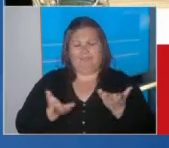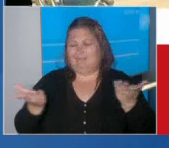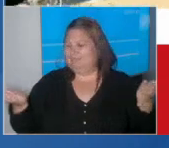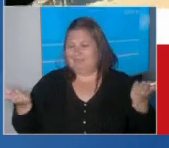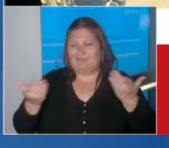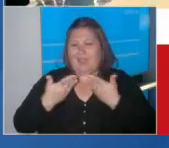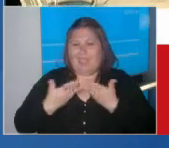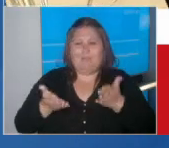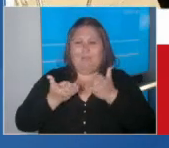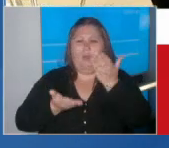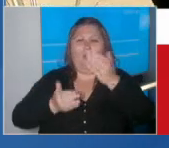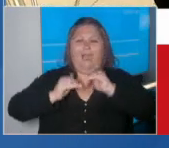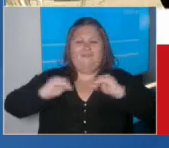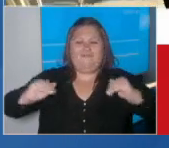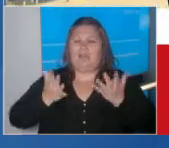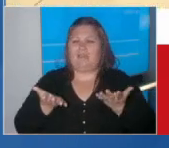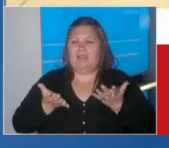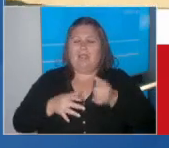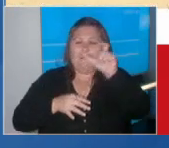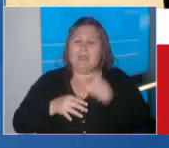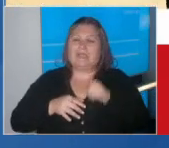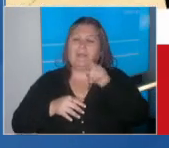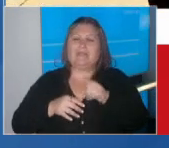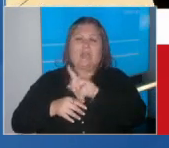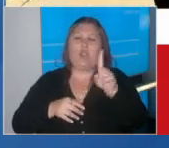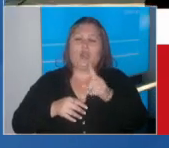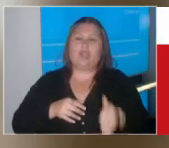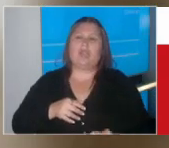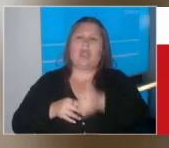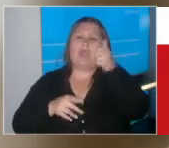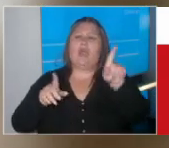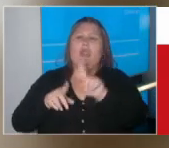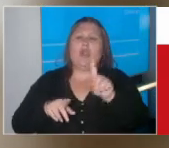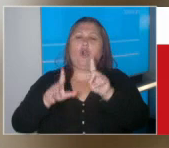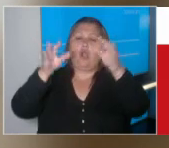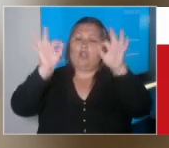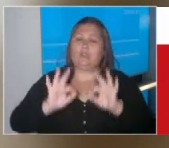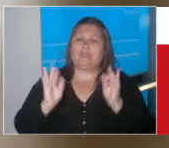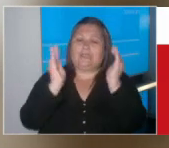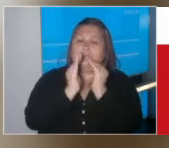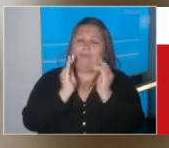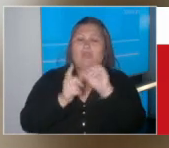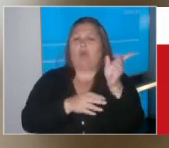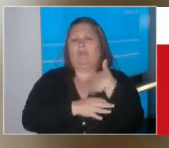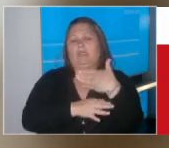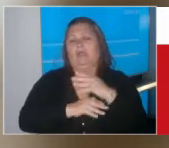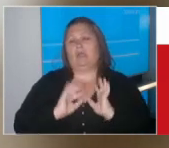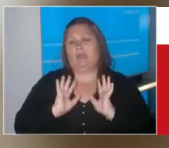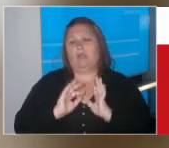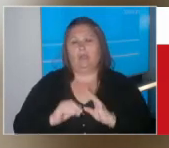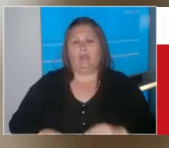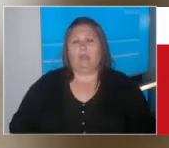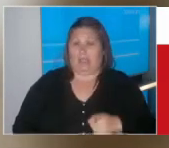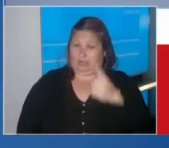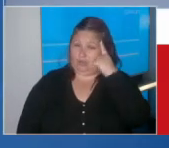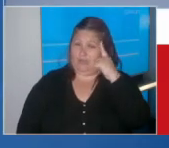פה הפרדה. אי אפשר שבן אדם כזה ינהל לא חנות קטנה, לא חנות גדולה ולא מדינה. גיל, אתה חושב